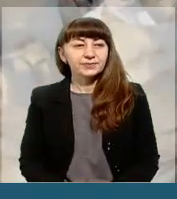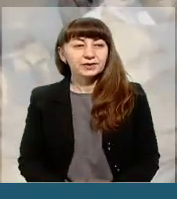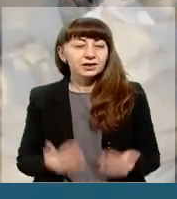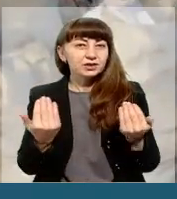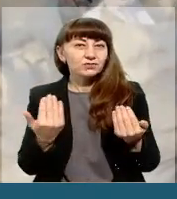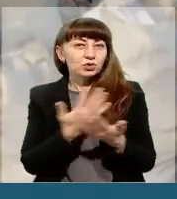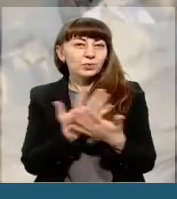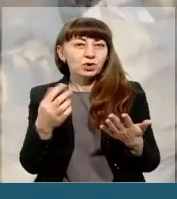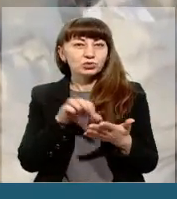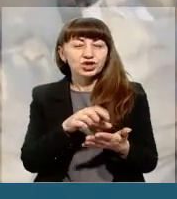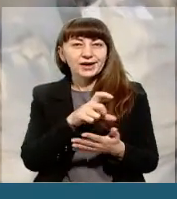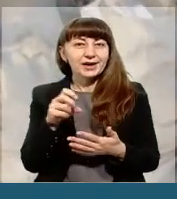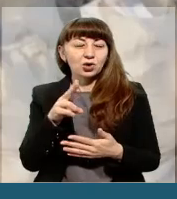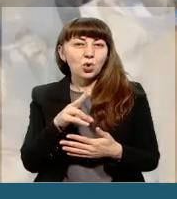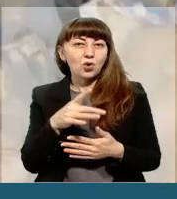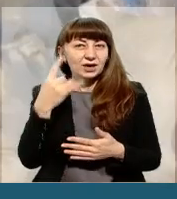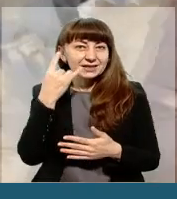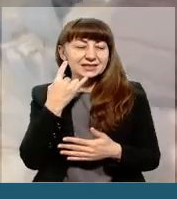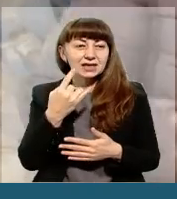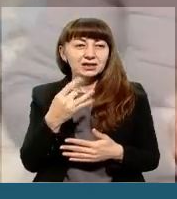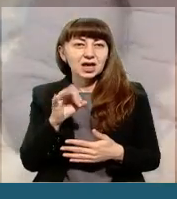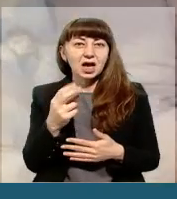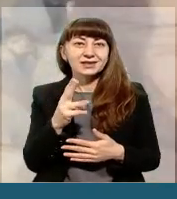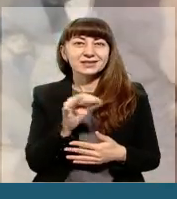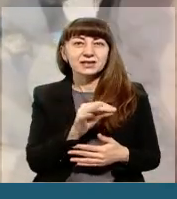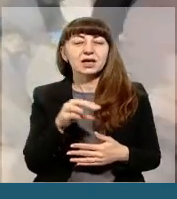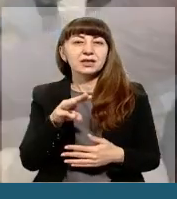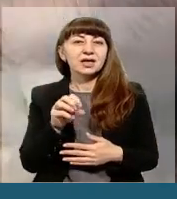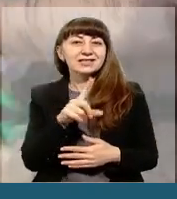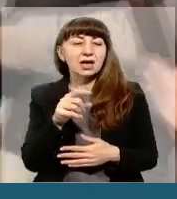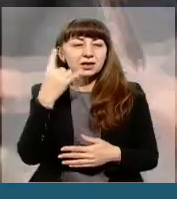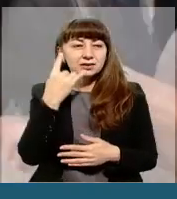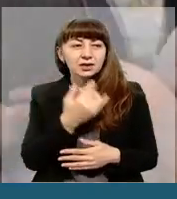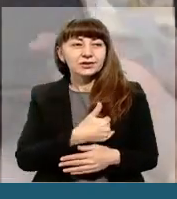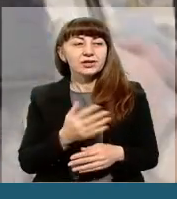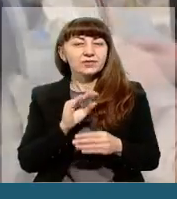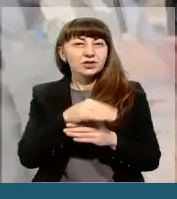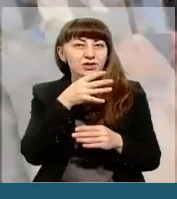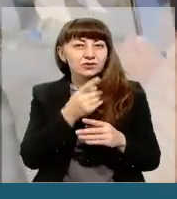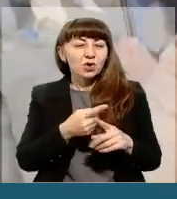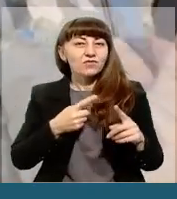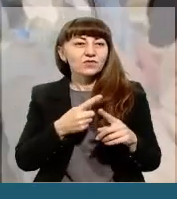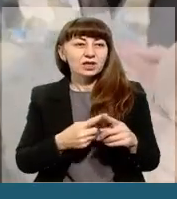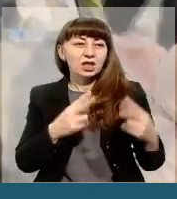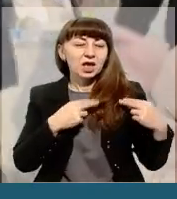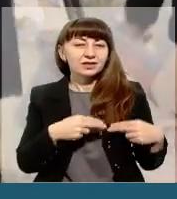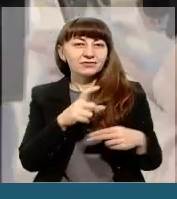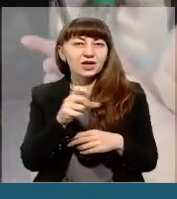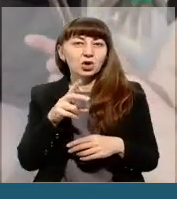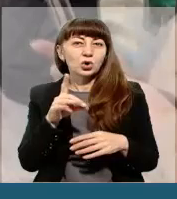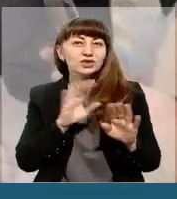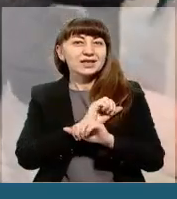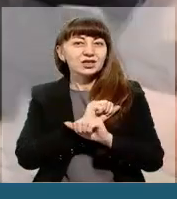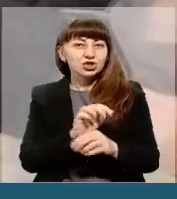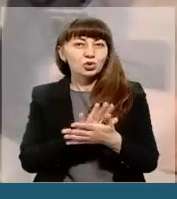участвуем в экологической, всеказахстанской акции «Таза Казахстан». Тоже хотели внести свой вклад в экологию, для